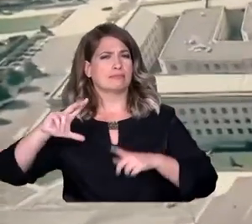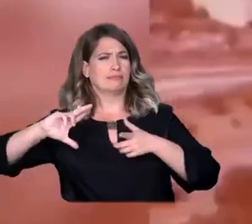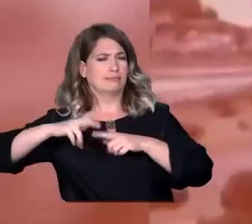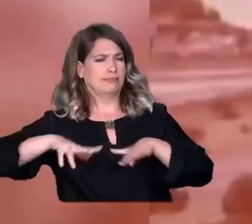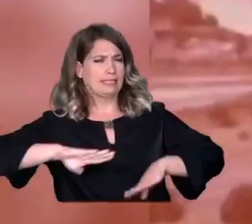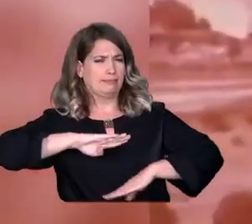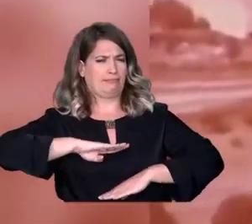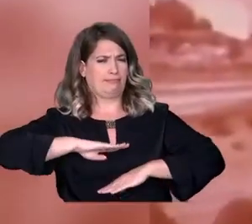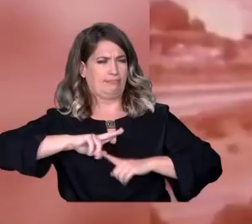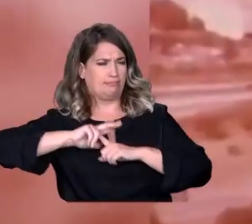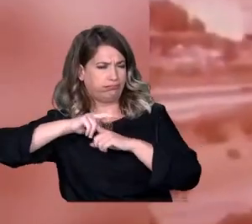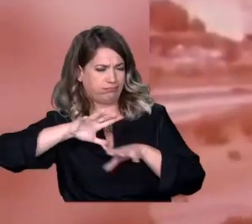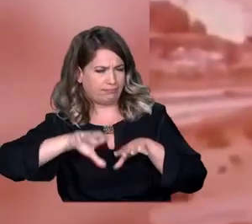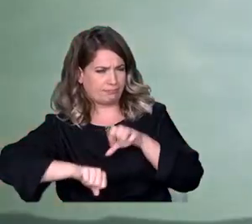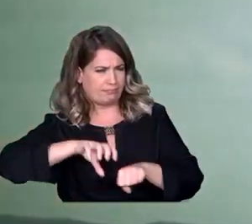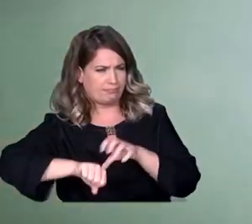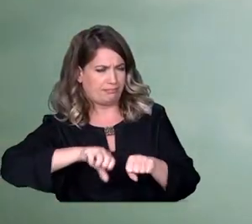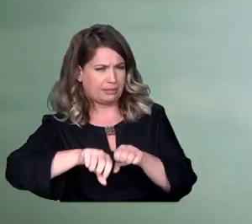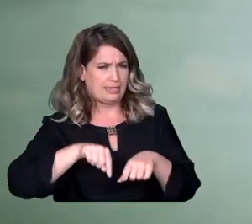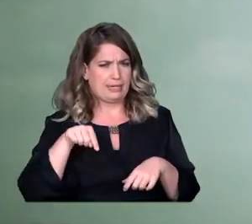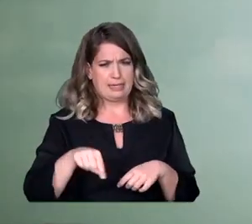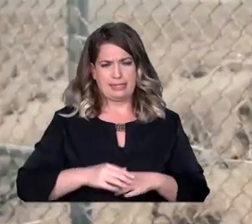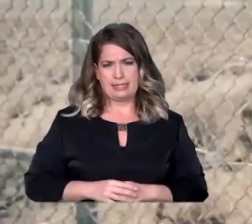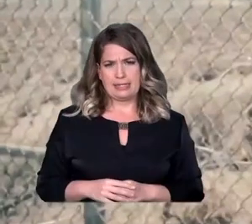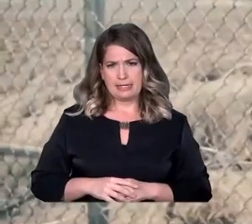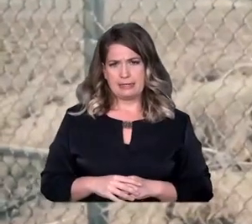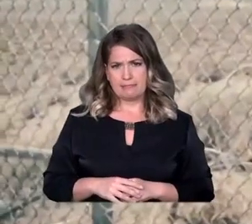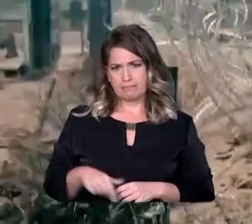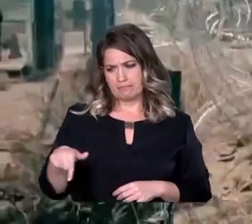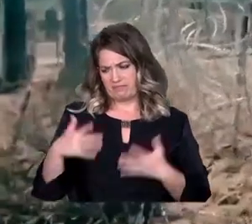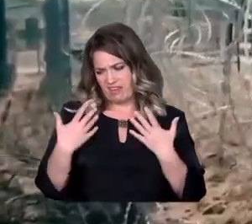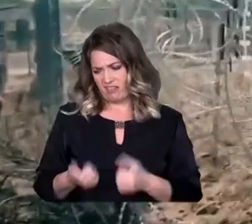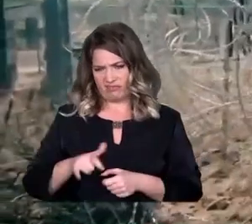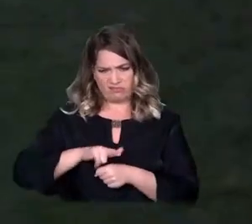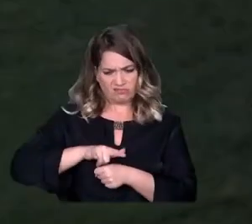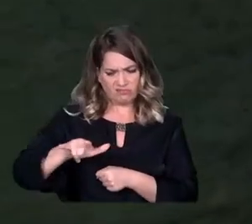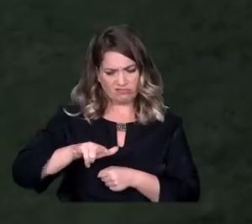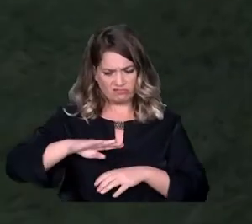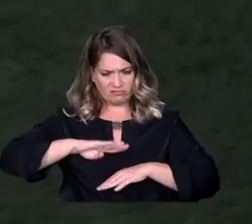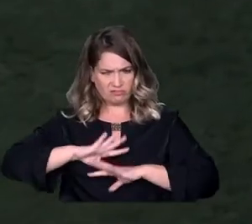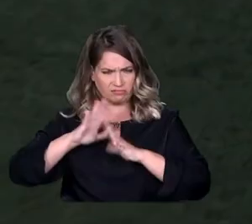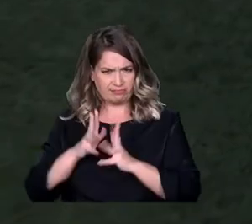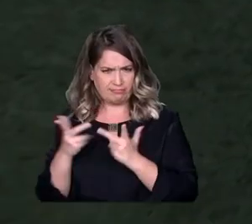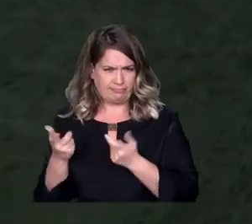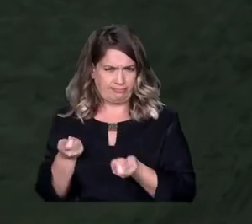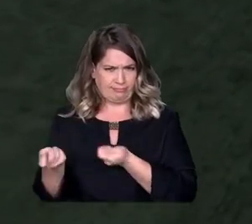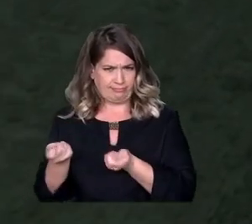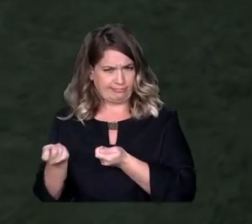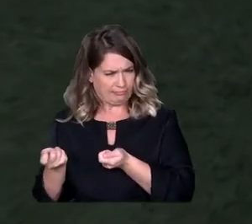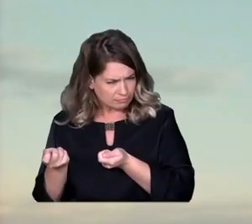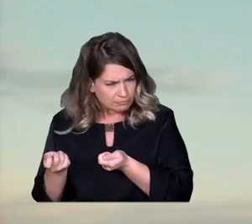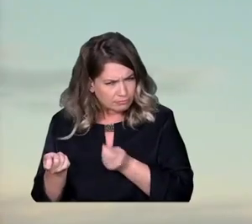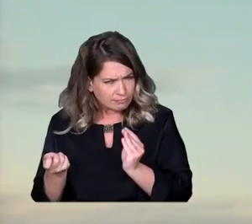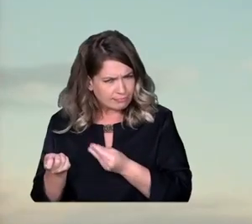Ηνωμένων Πολιτειών, που πλέουν με ταχύτητα μεγαλύτερη από τα πιο υπερσύγχρονα αμερικανικά υποβρύχια και είναι απίστευτα ευέλικτα. Και ότι